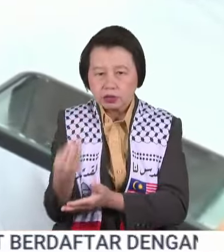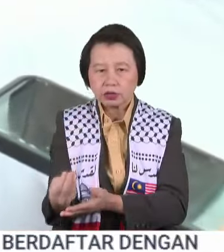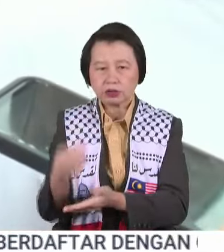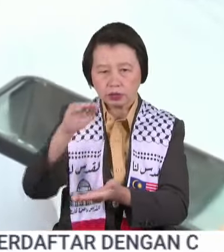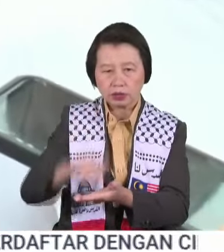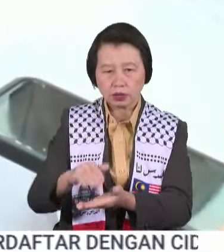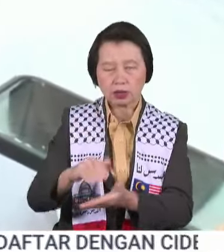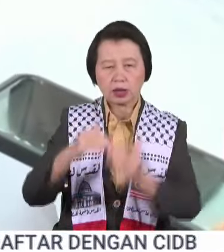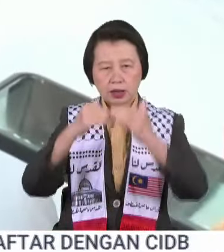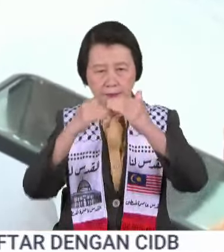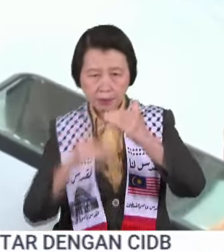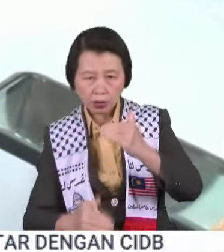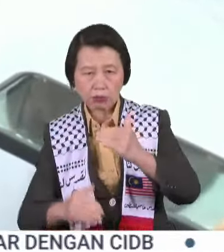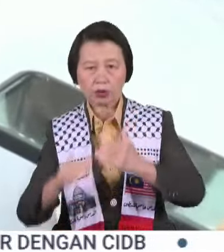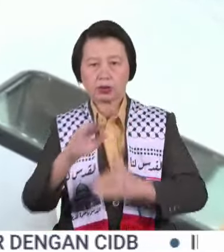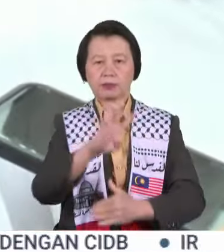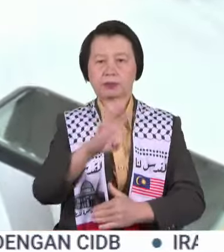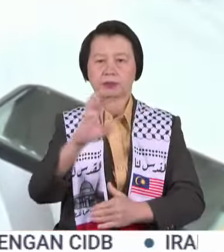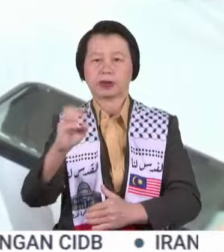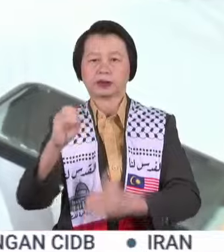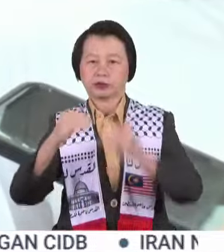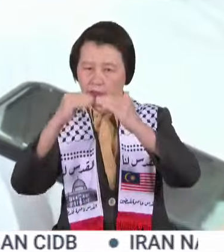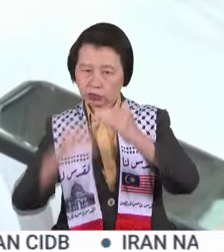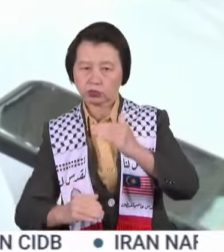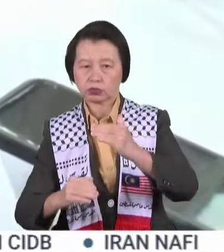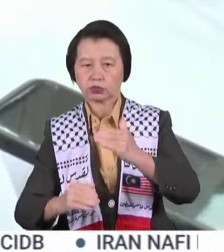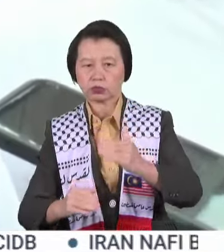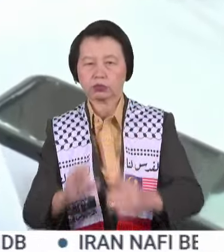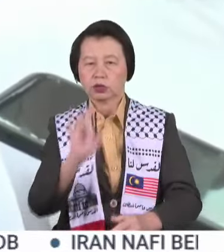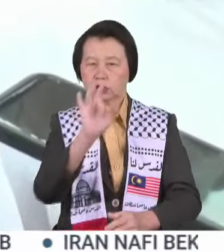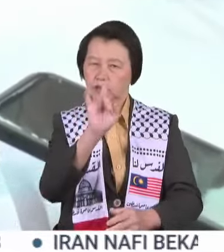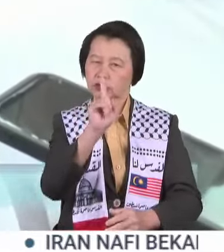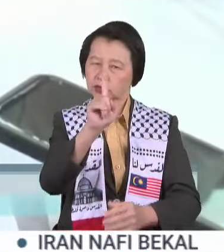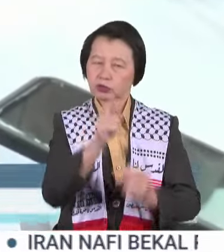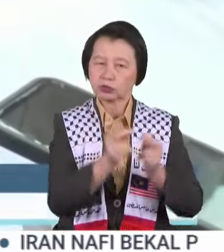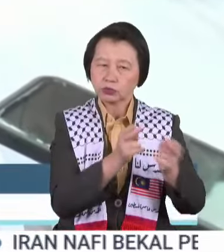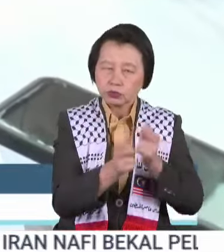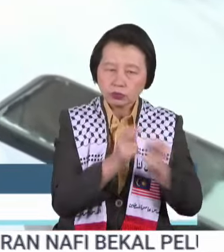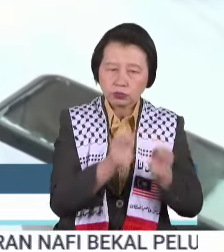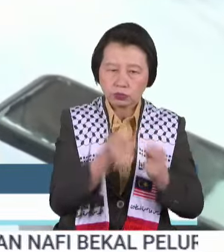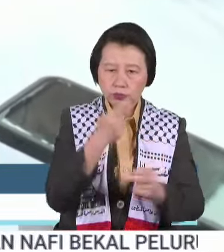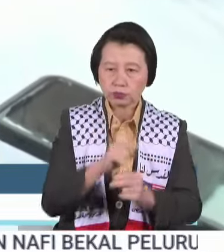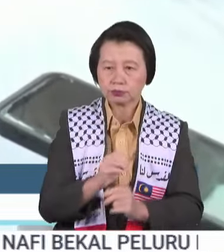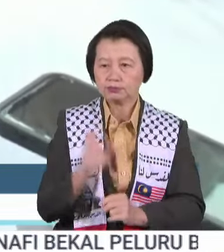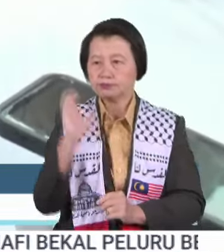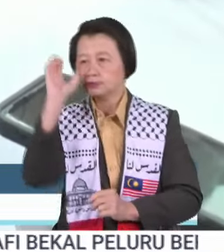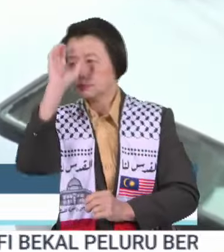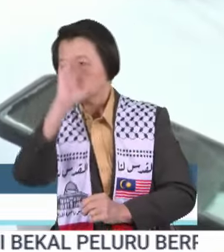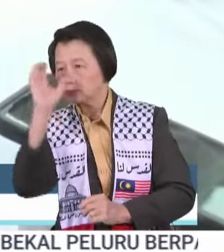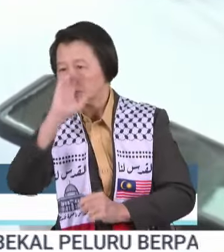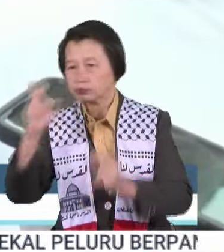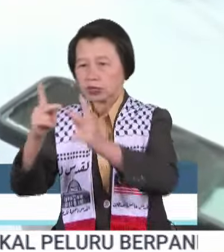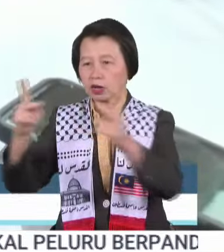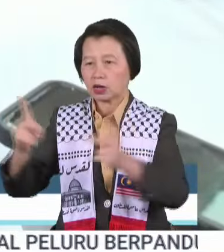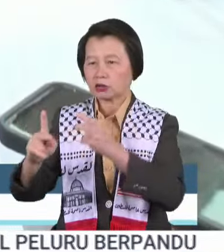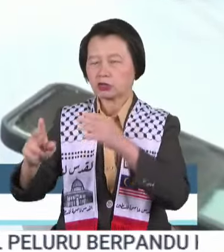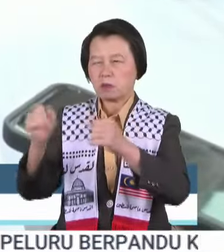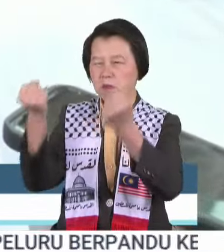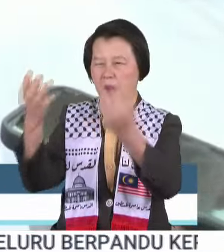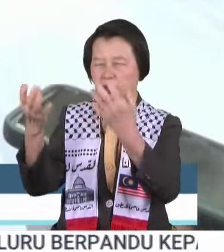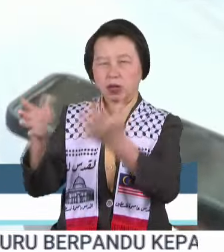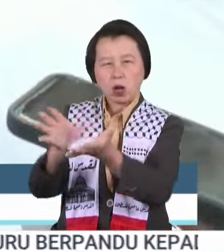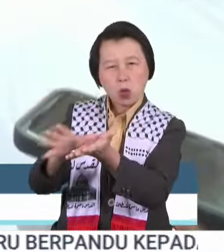bawah 400, daripada 437. Dan salah satu pada usaha dia adalah untuk mengesan kawasan-kawasan berisiko